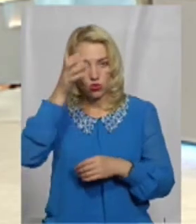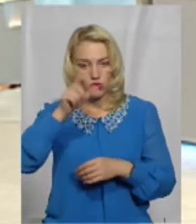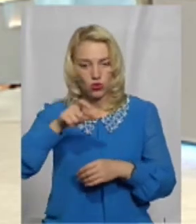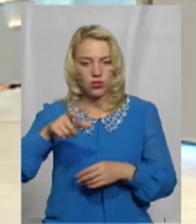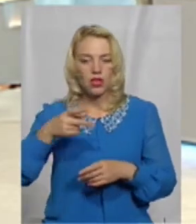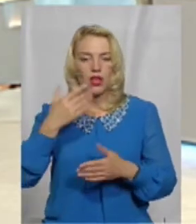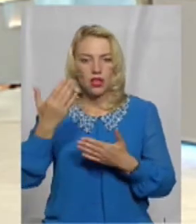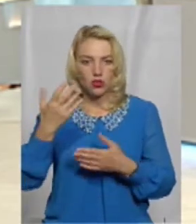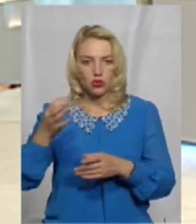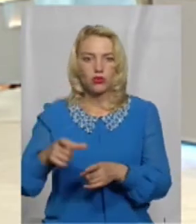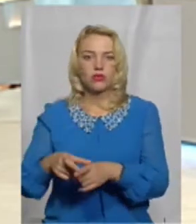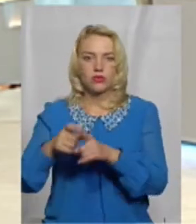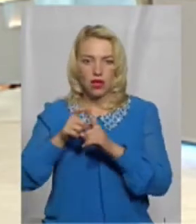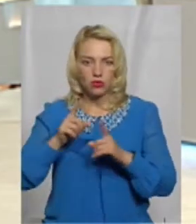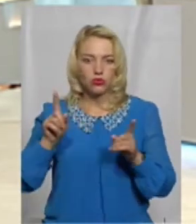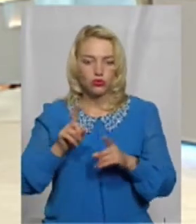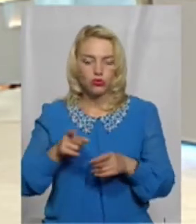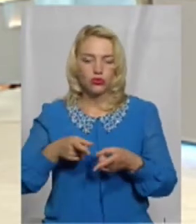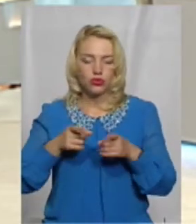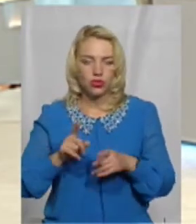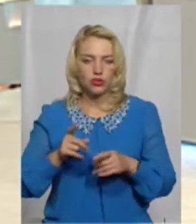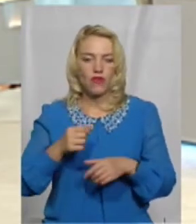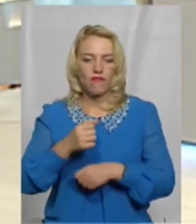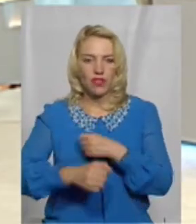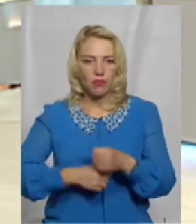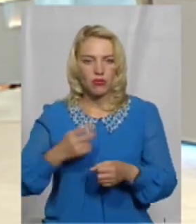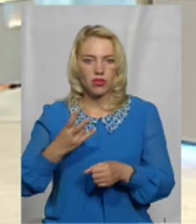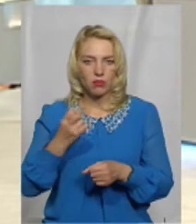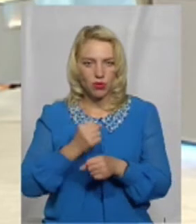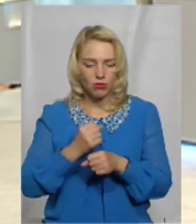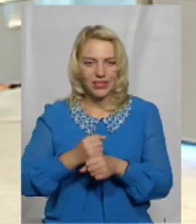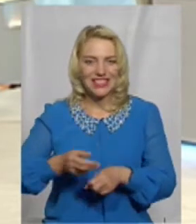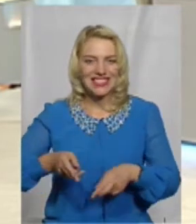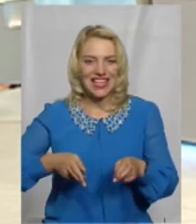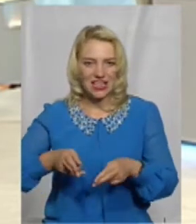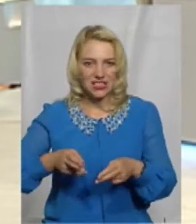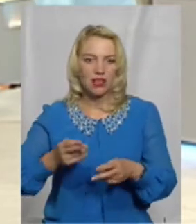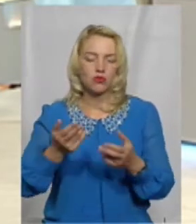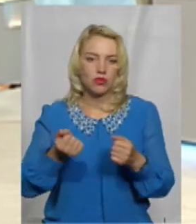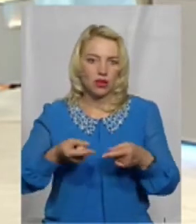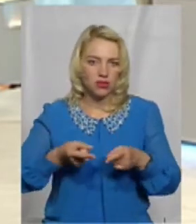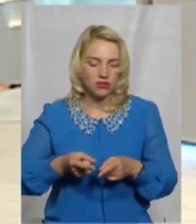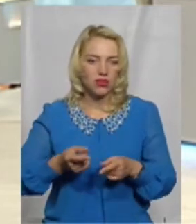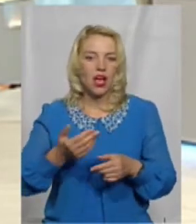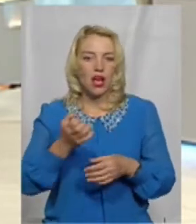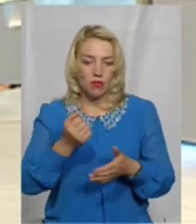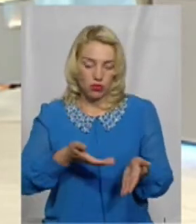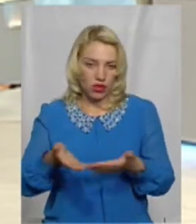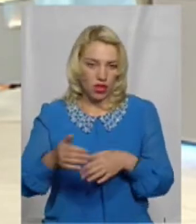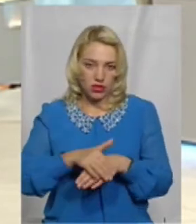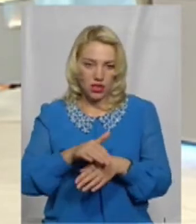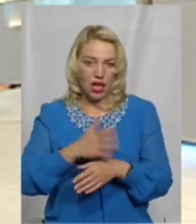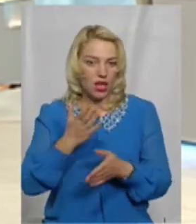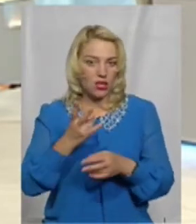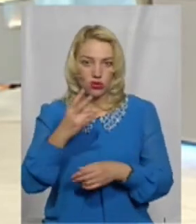скажуть, що дійсно того чи іншого медведя треба зробити стерилізацію, будь ласка. Якщо ні, то